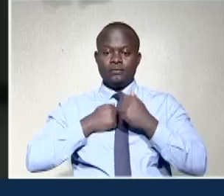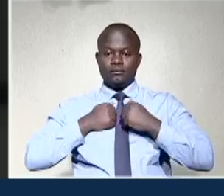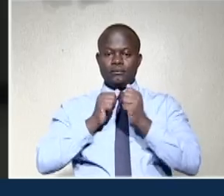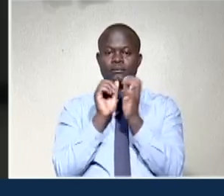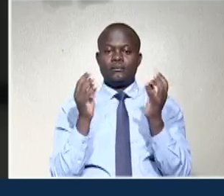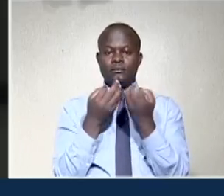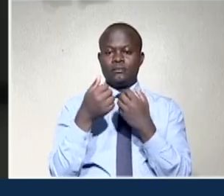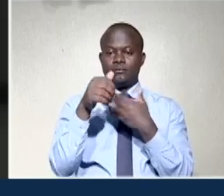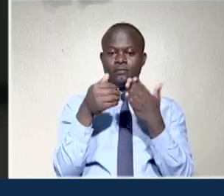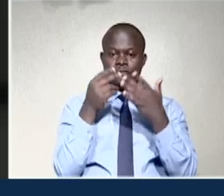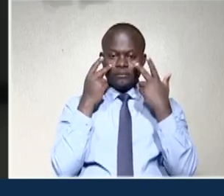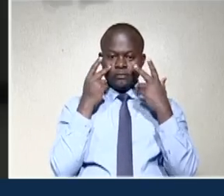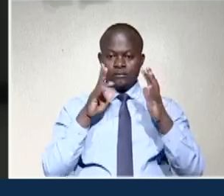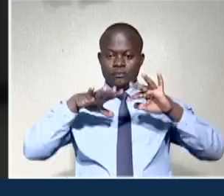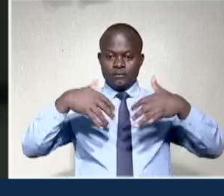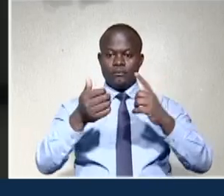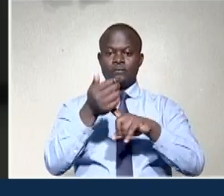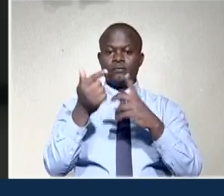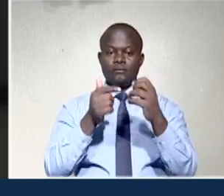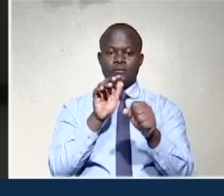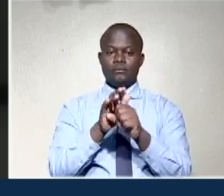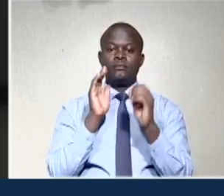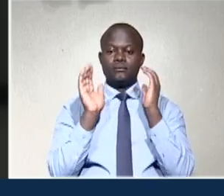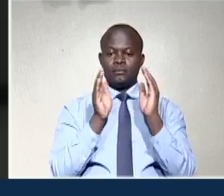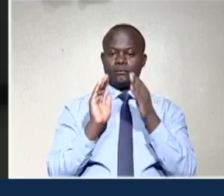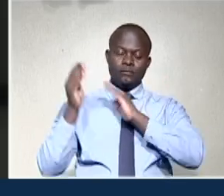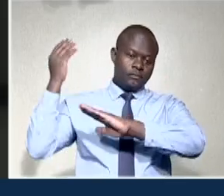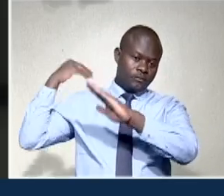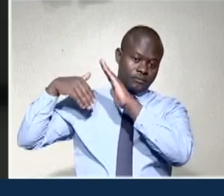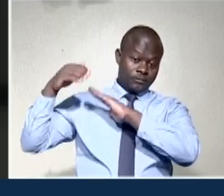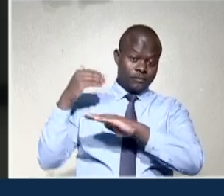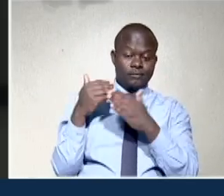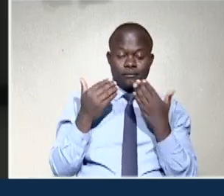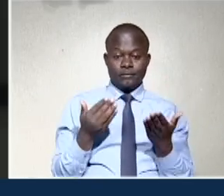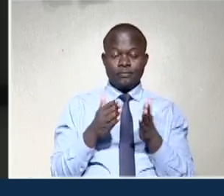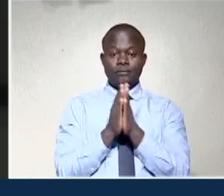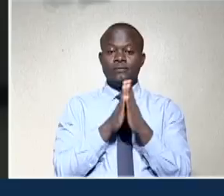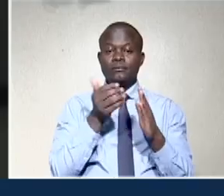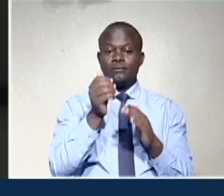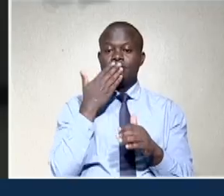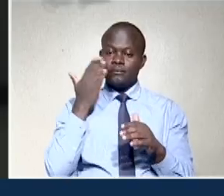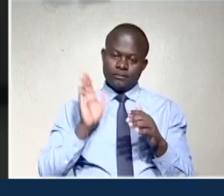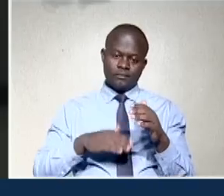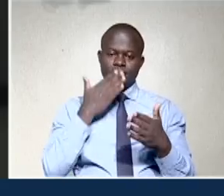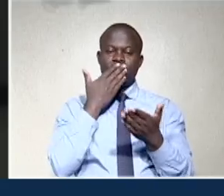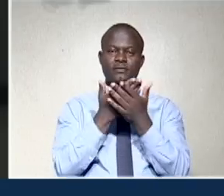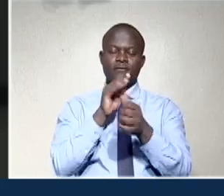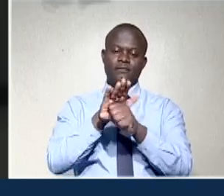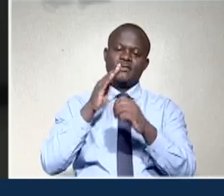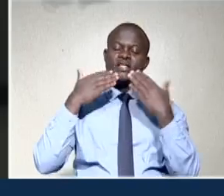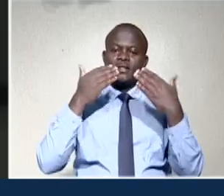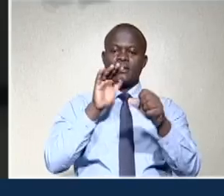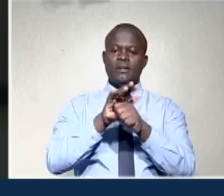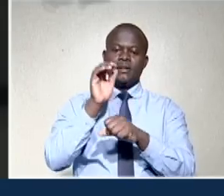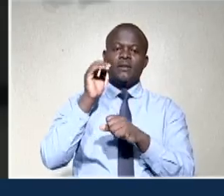yabo, nirebera uburyo mugeze kure ugereranyije n'ahantu kure mwahereye. Urebye kandi amateka yanyu ashaririye, ni byiza gushima kurushaho intambwe